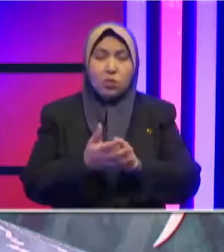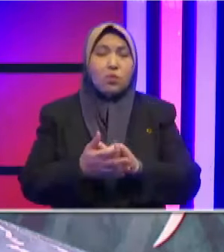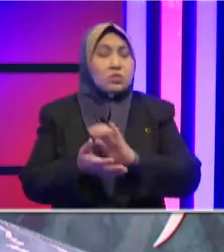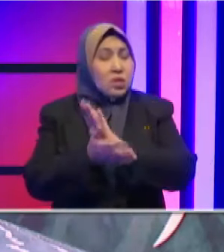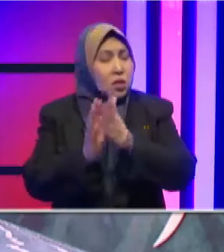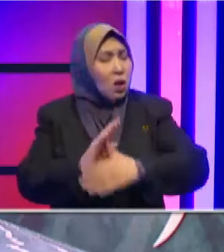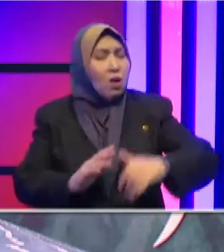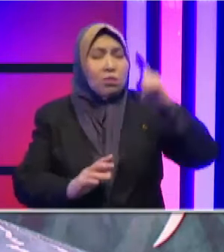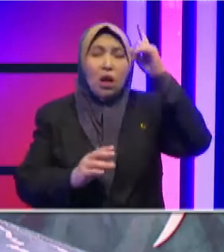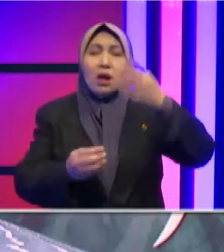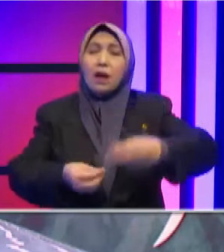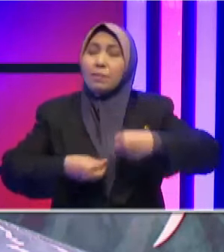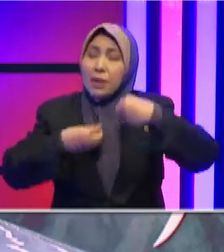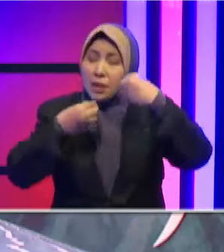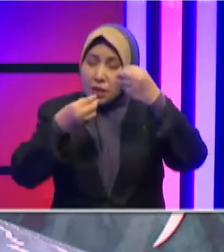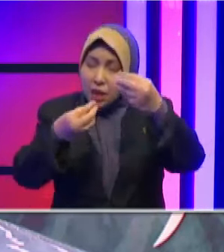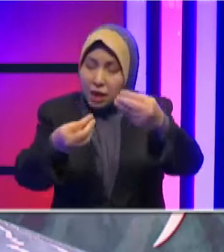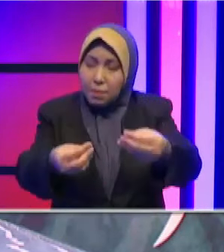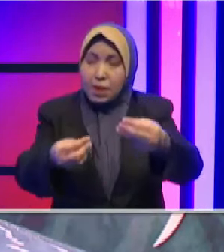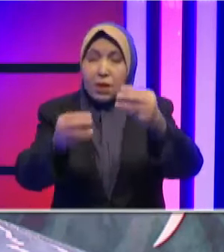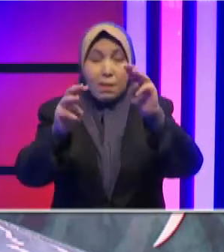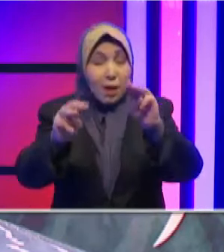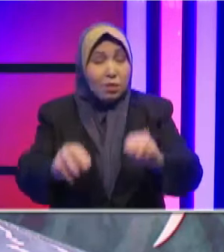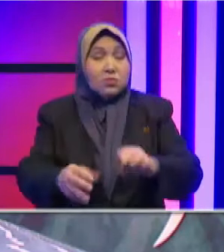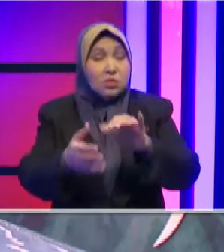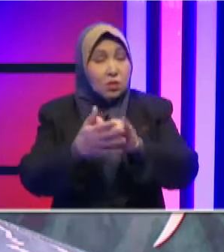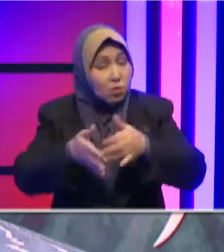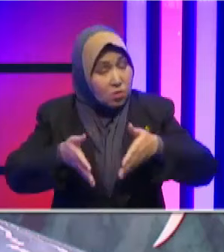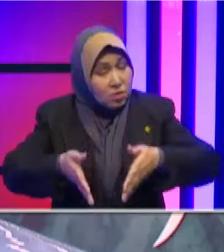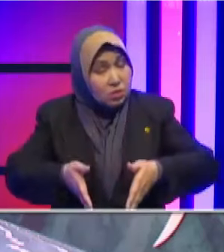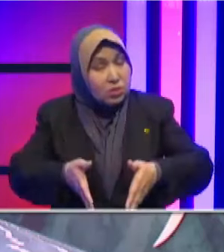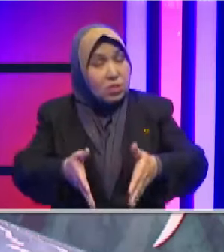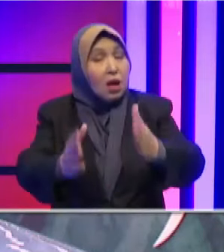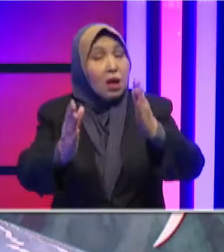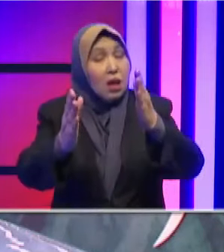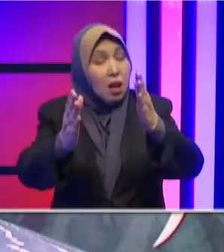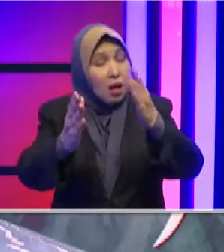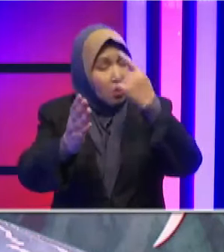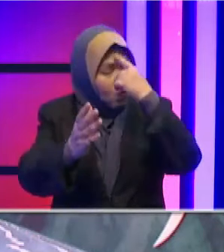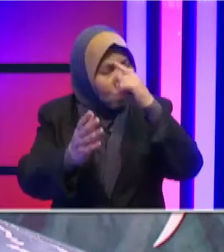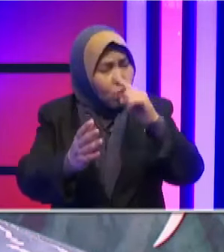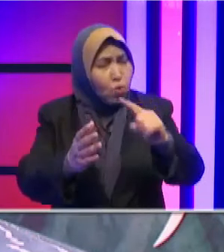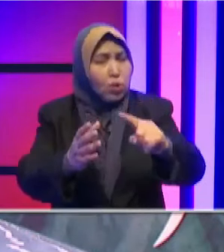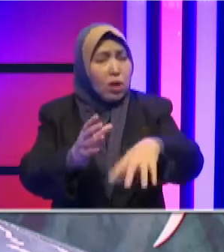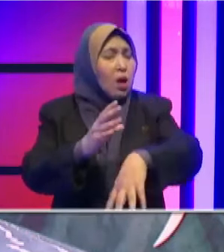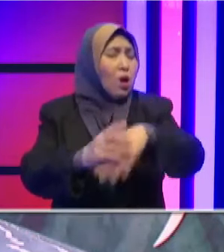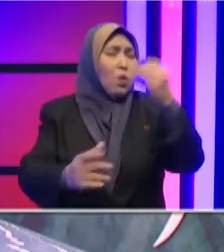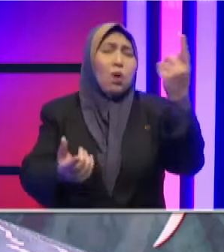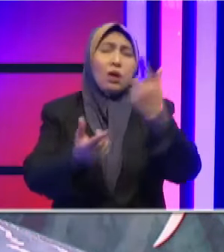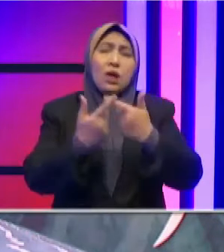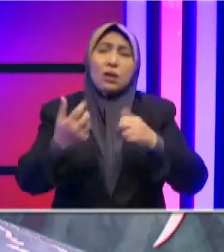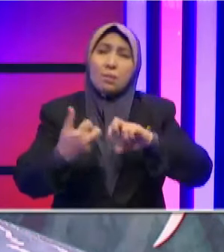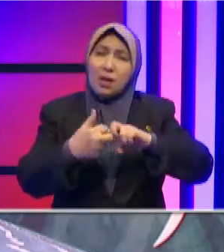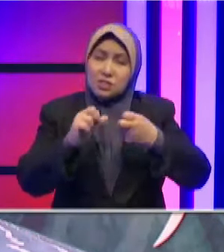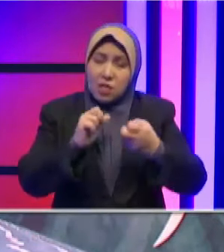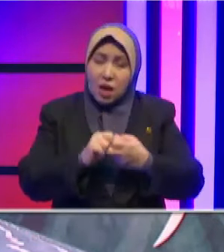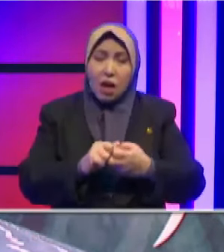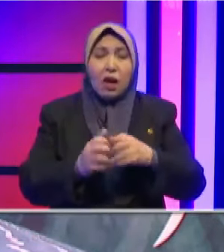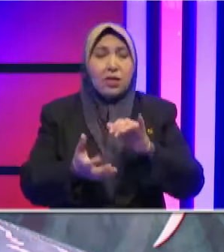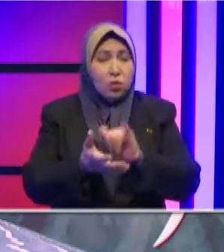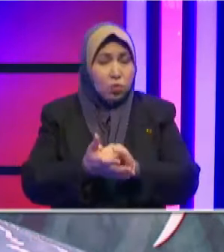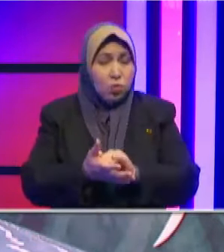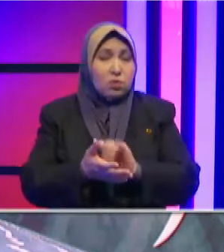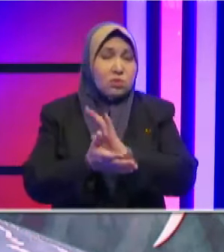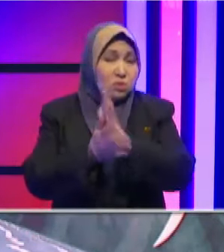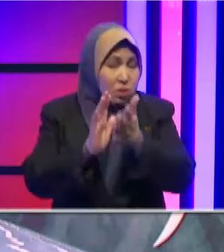mukhroja Allah tak kuberikan kepadanya jalan eh penyelesaian jalan untuk di keluar daripada sebarang masalah wayarzuqhu Min